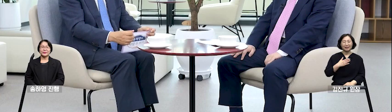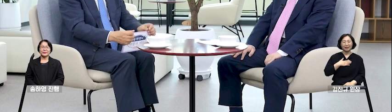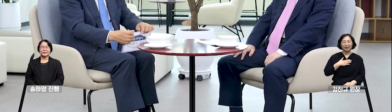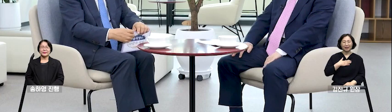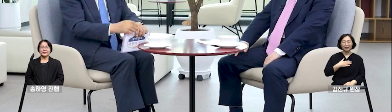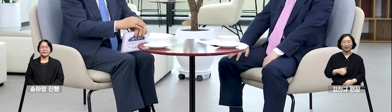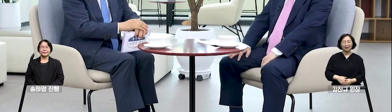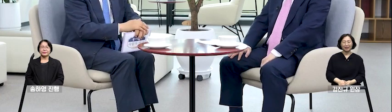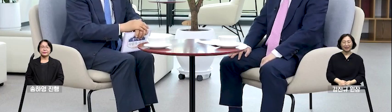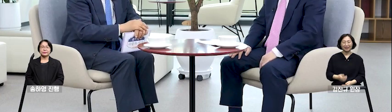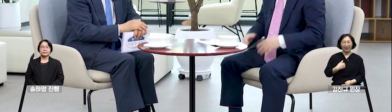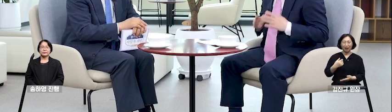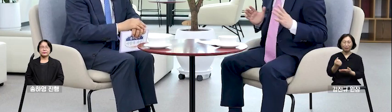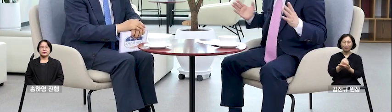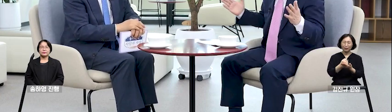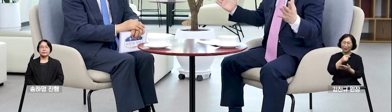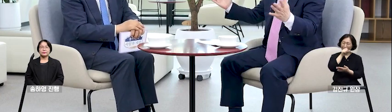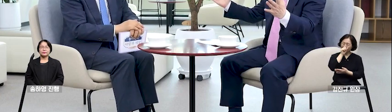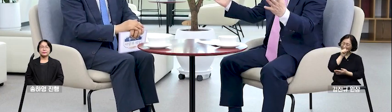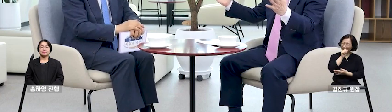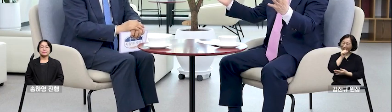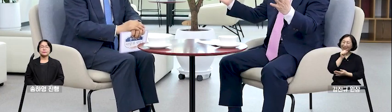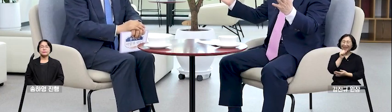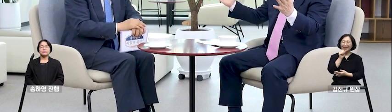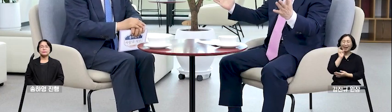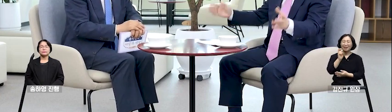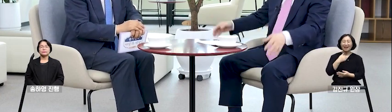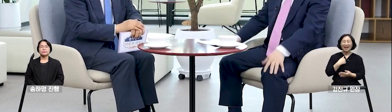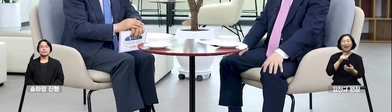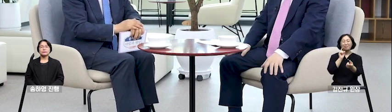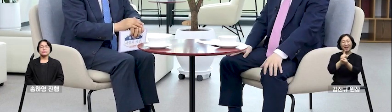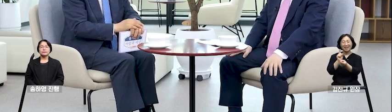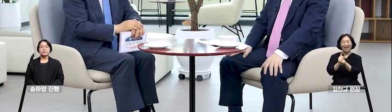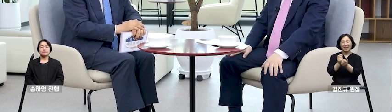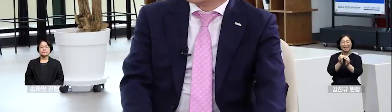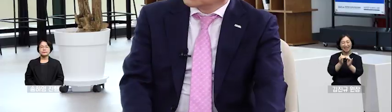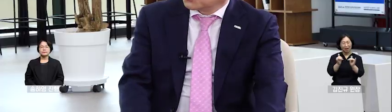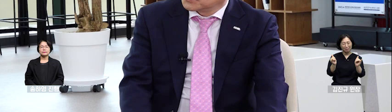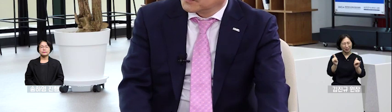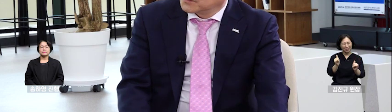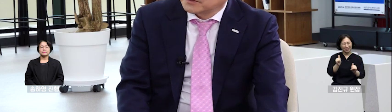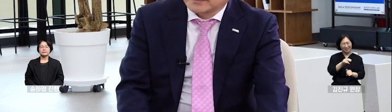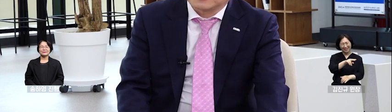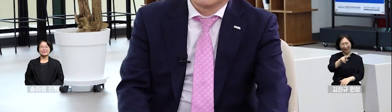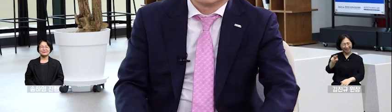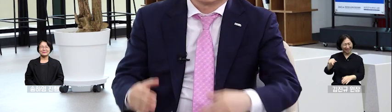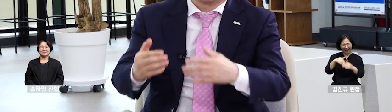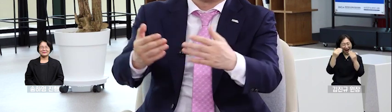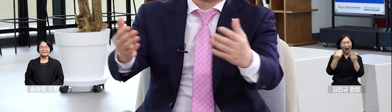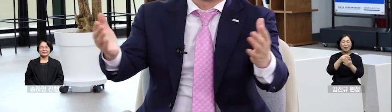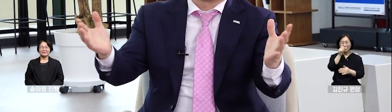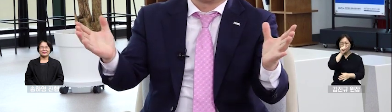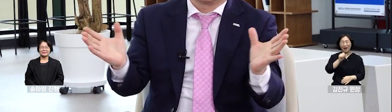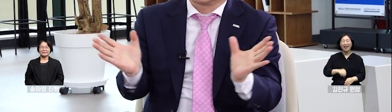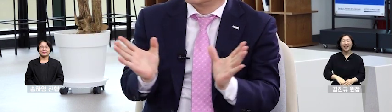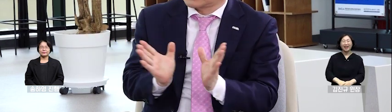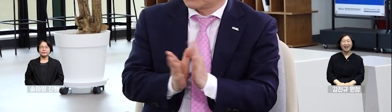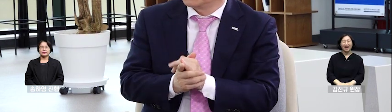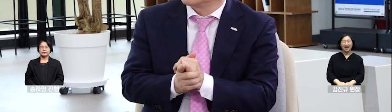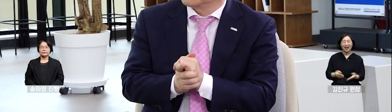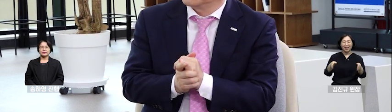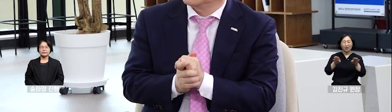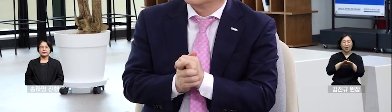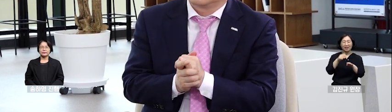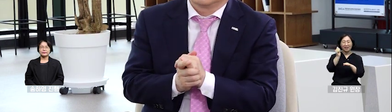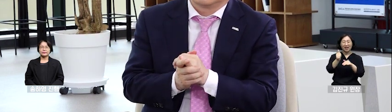제가 우리 좋아서 자 제가 지금 에 남 나면 들은 너무 좋으세요 그때 애들이 이제 저희는 이제 기관장 들깨 도